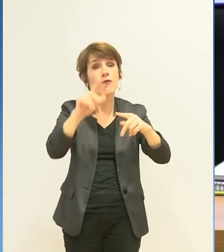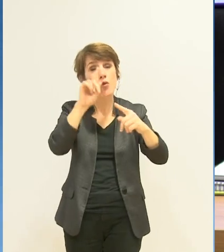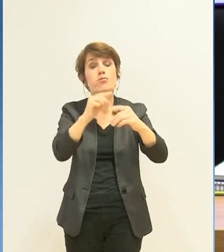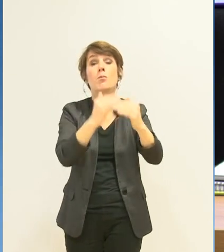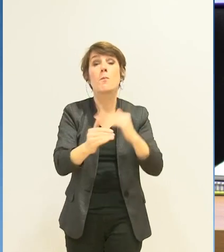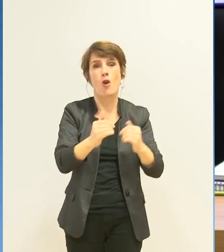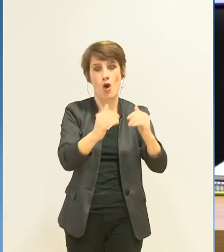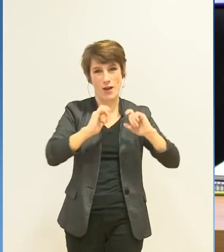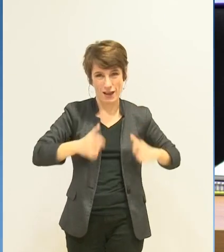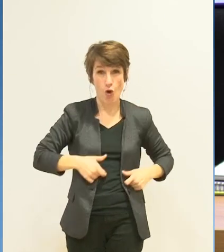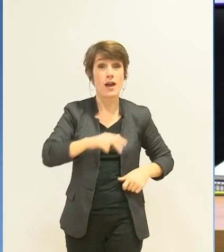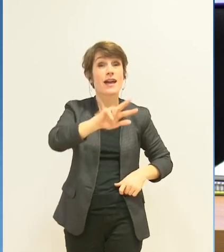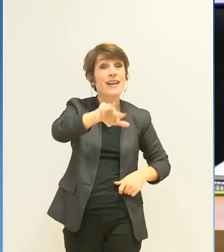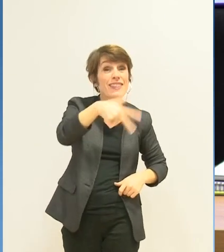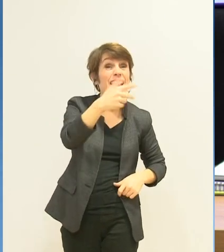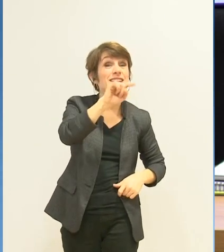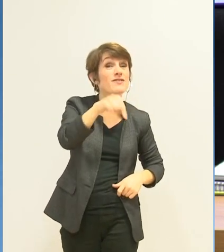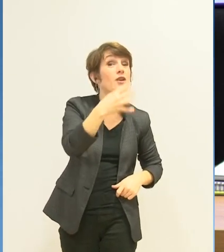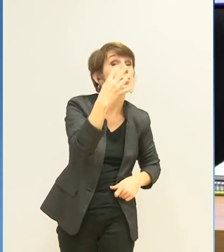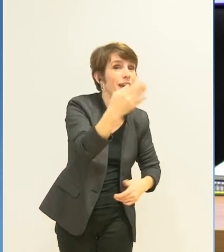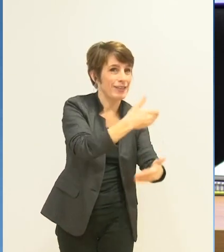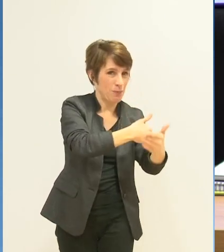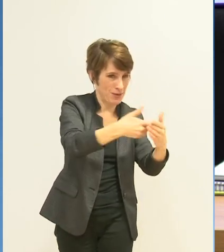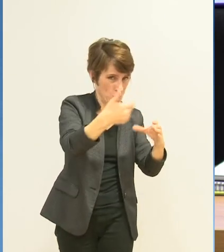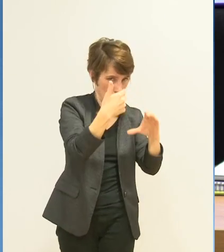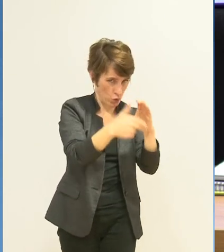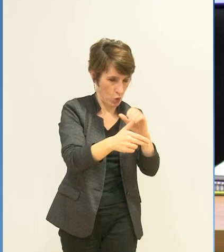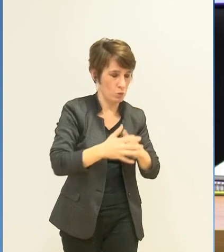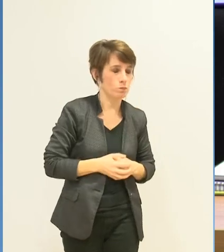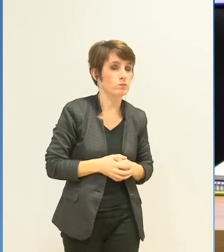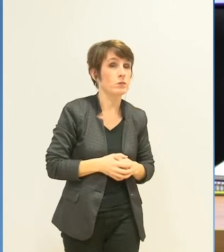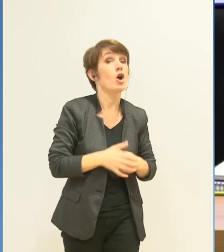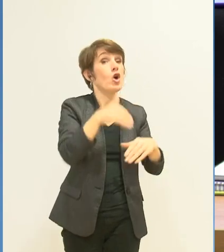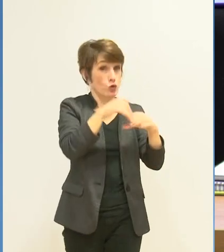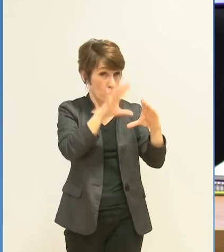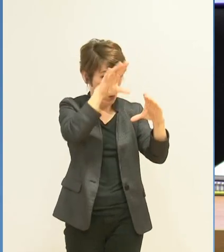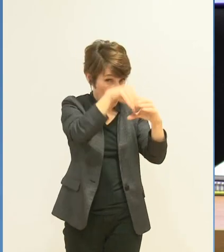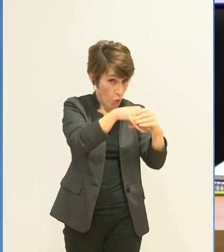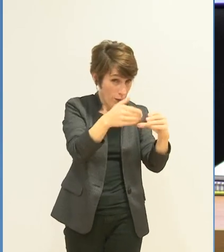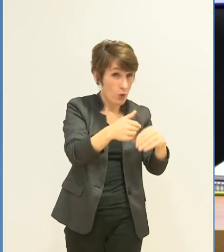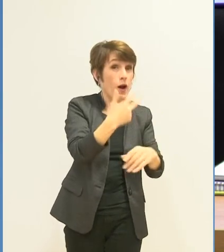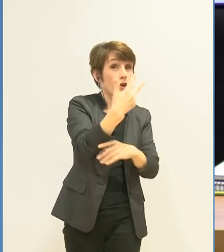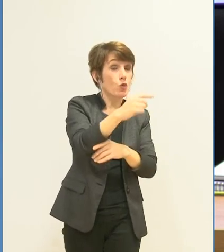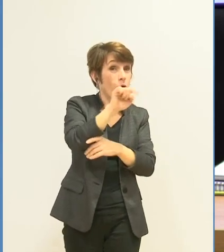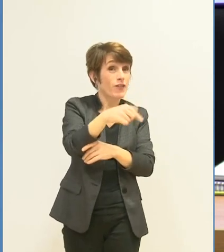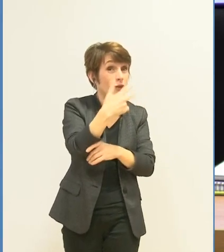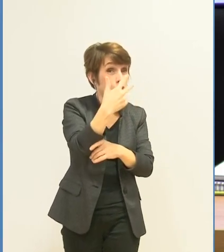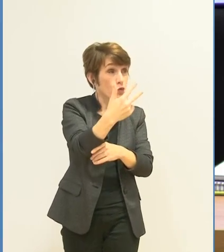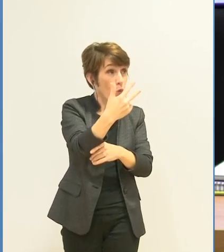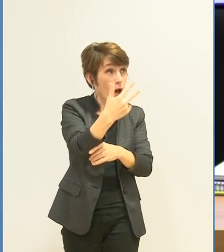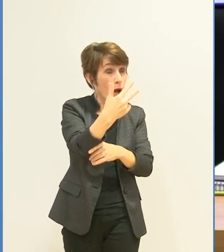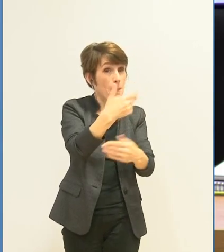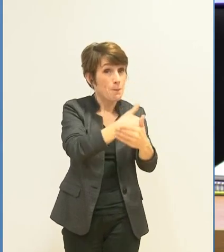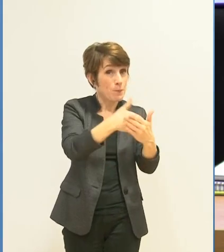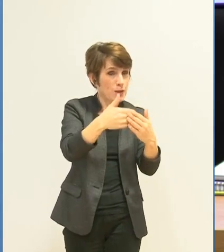école 13,4 millions dont 3,3 pour les écoles groupe